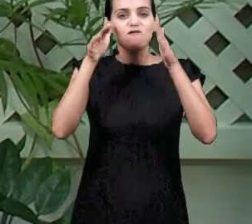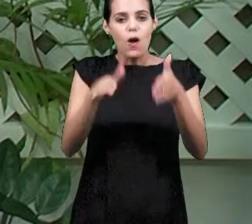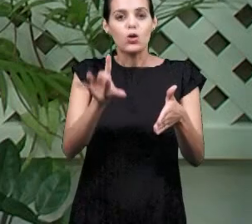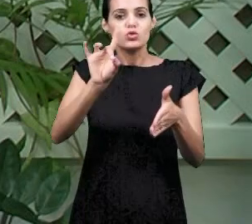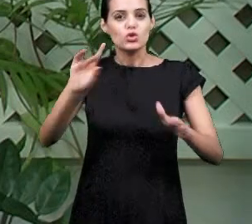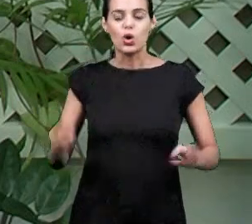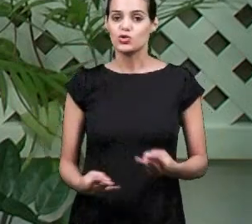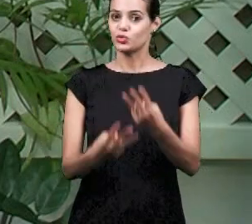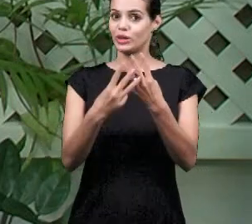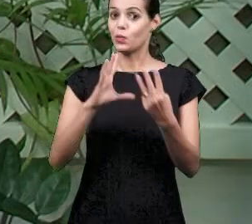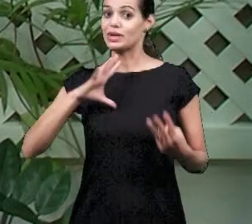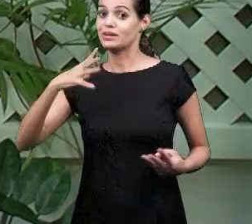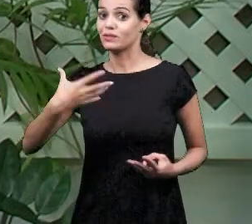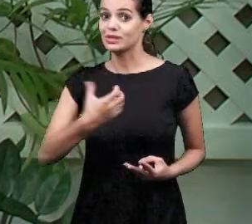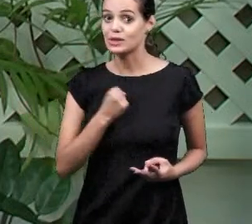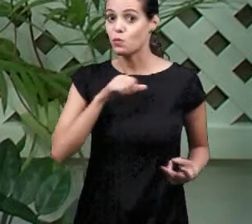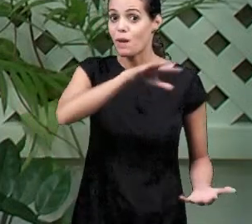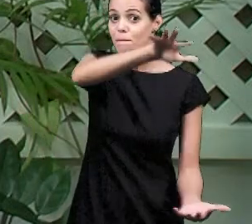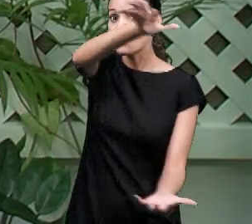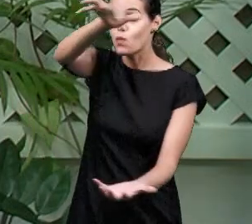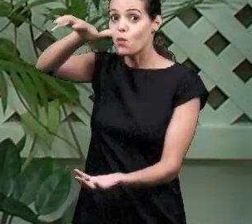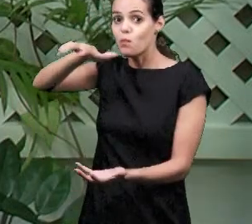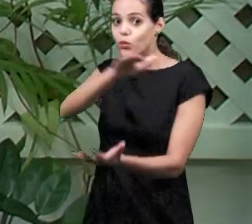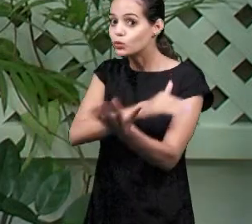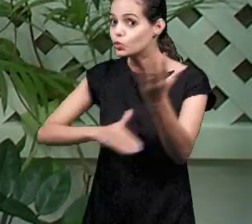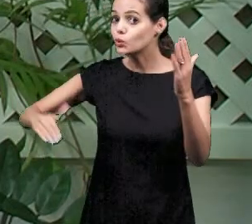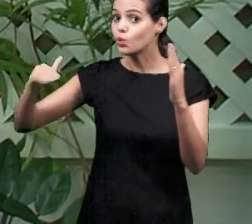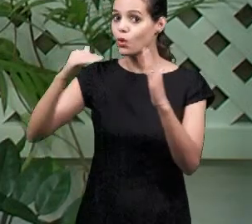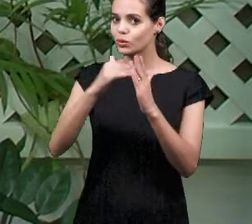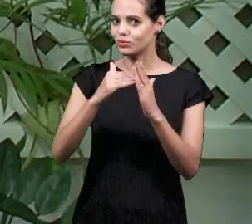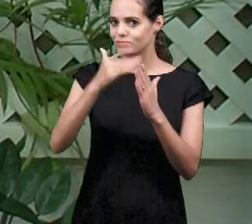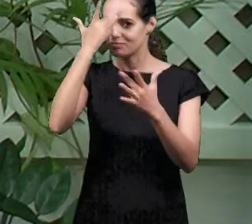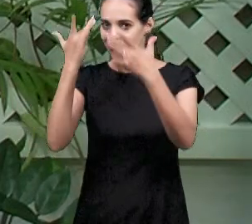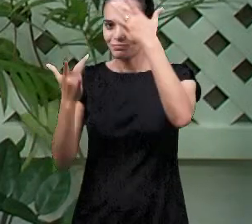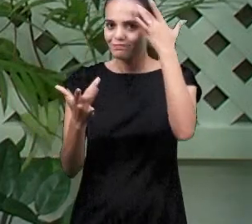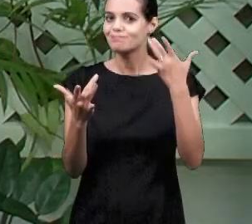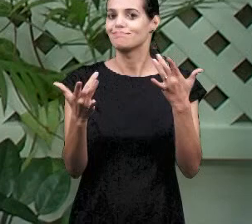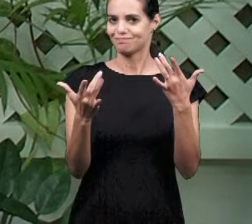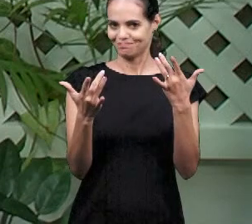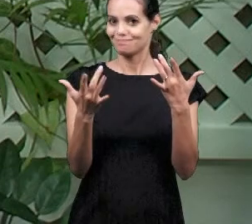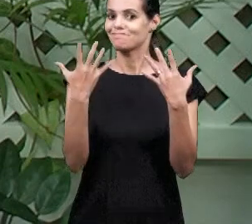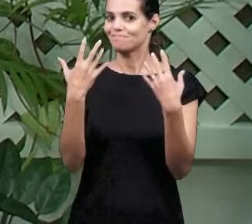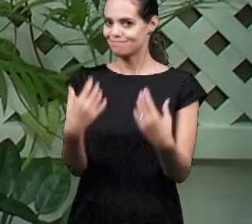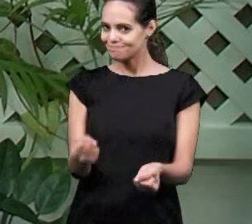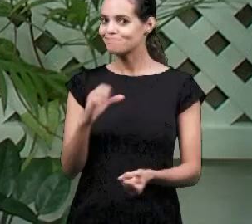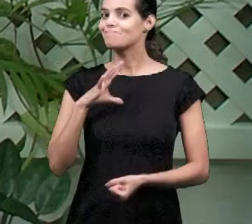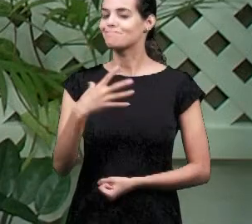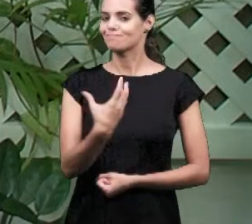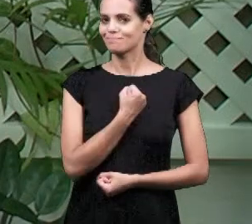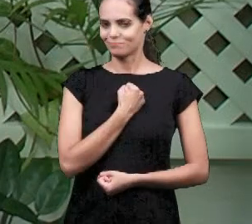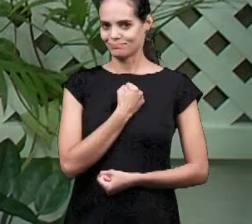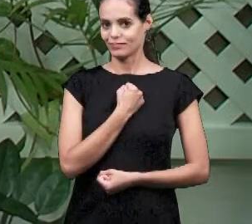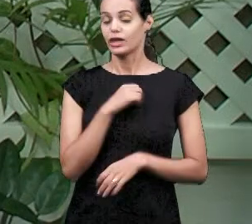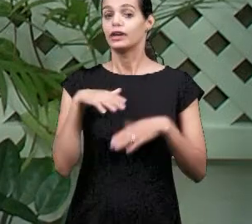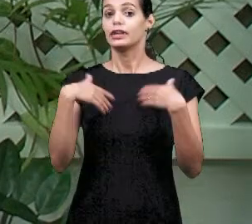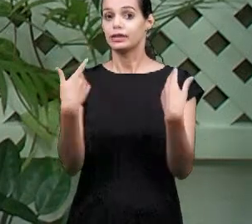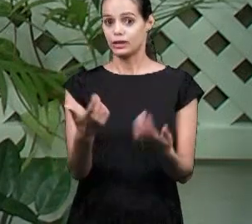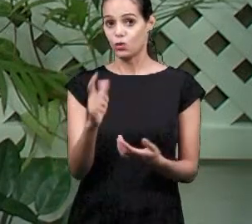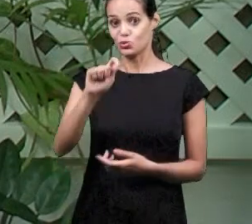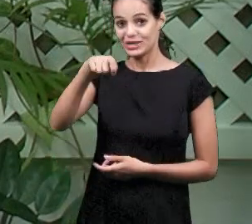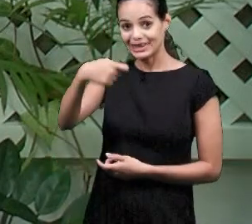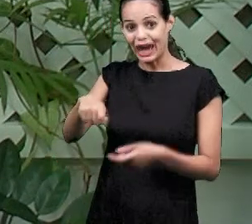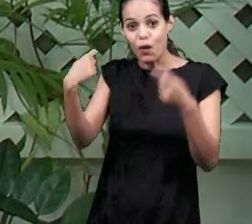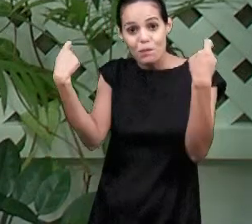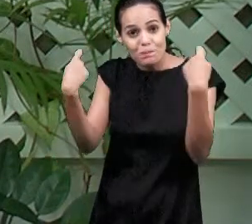pour les gentils. Quand Pierre est allé apporter le message à Cornelius, à Corneille, qui était gentil. Donc,